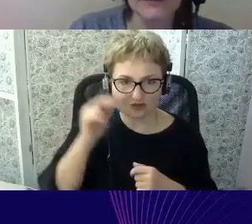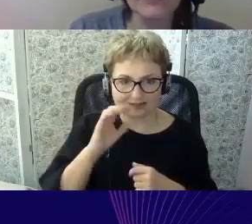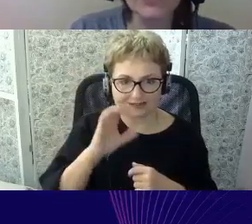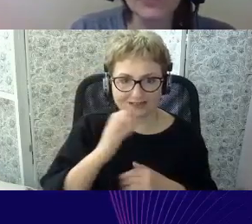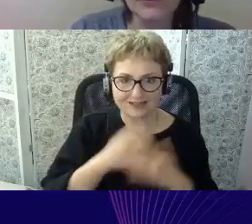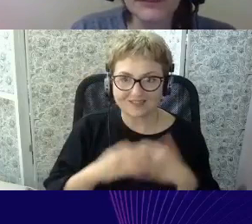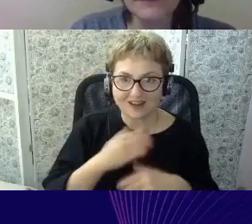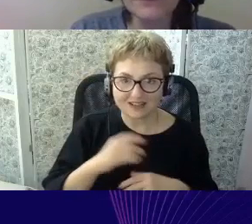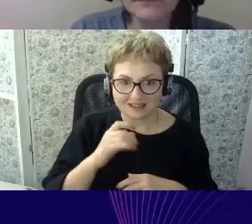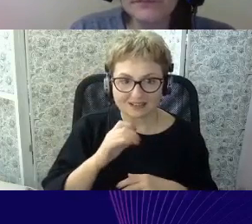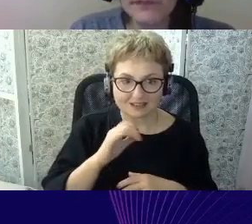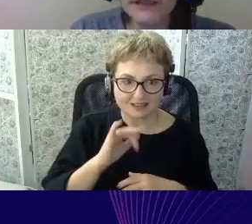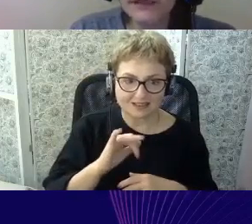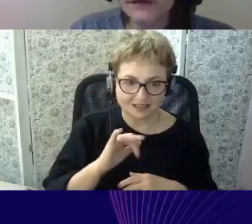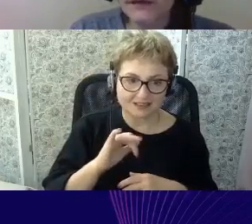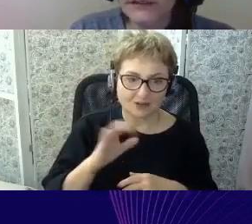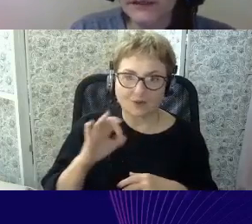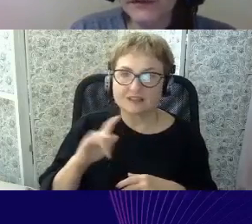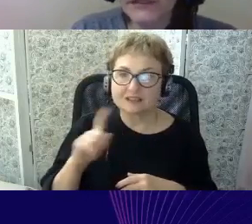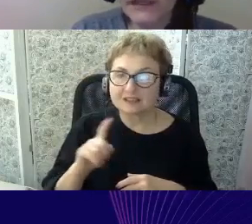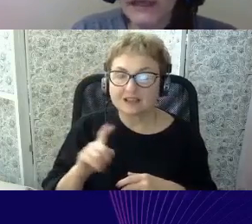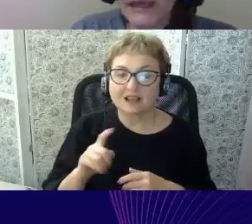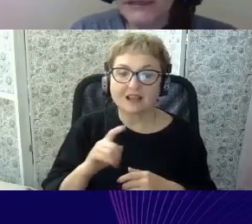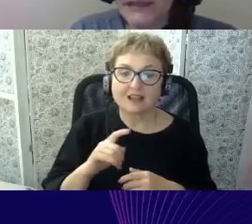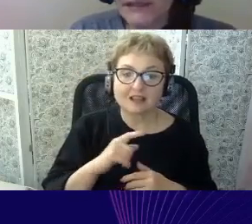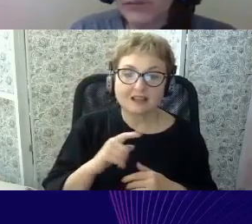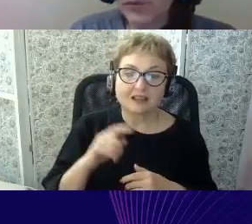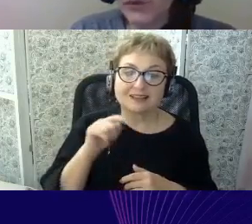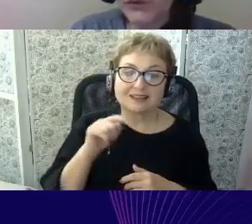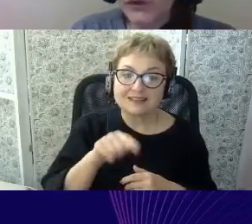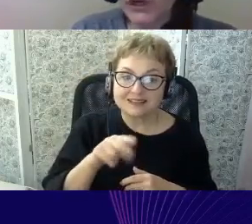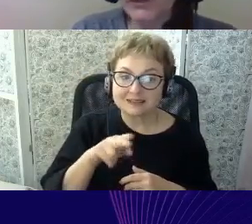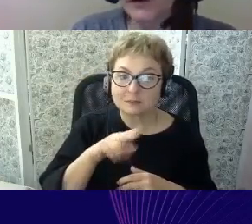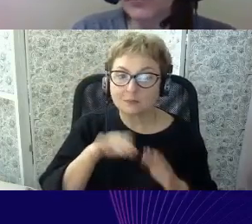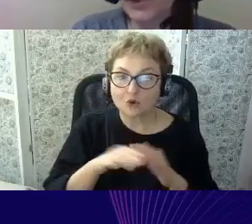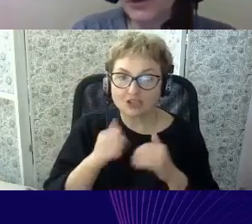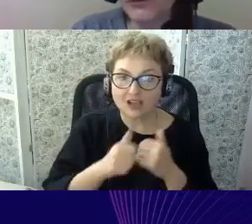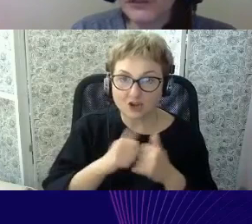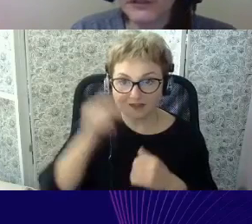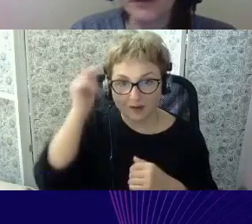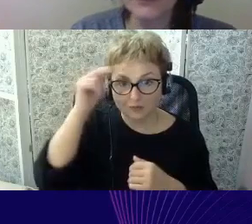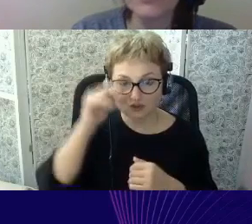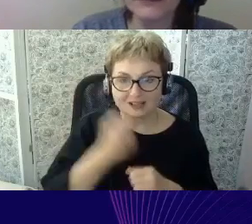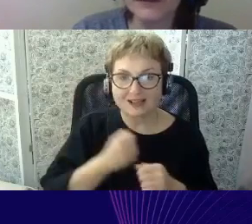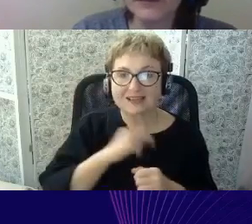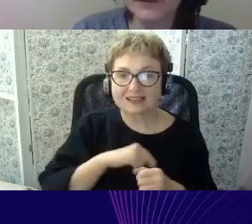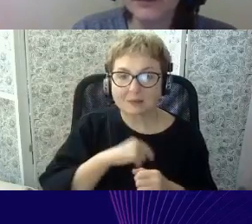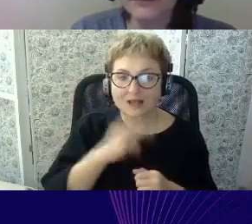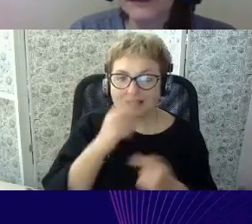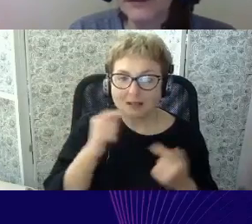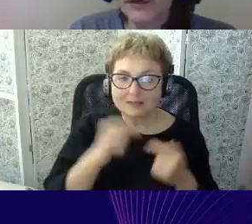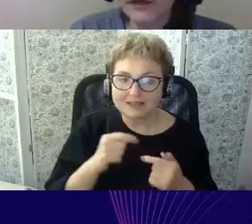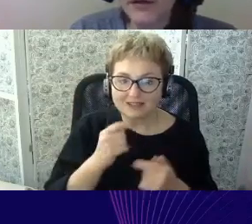с инвалидностью ОВЗ. И, соответственно, здесь под каждого обучающегося разрабатывается